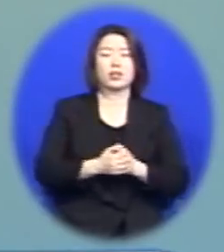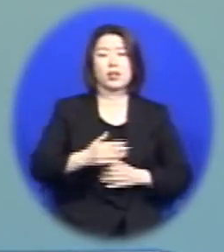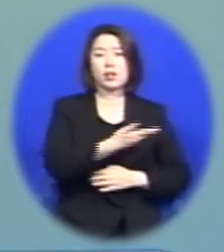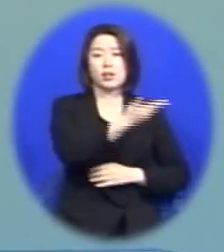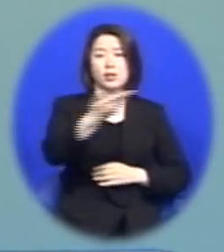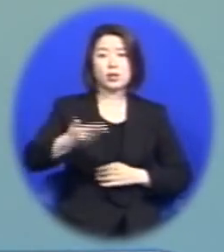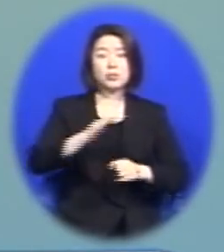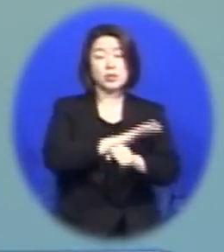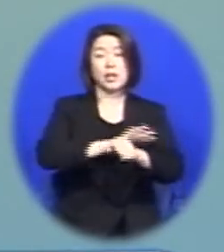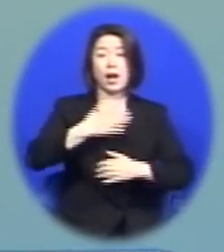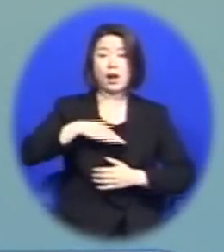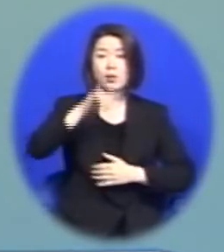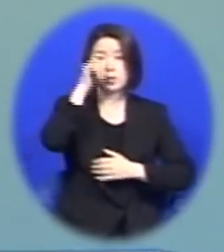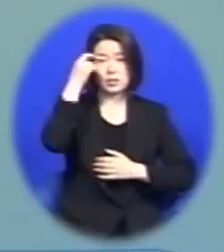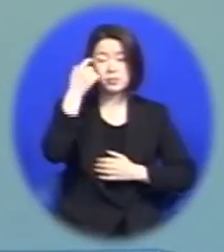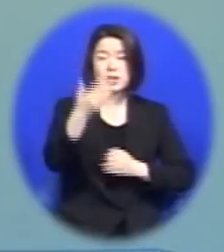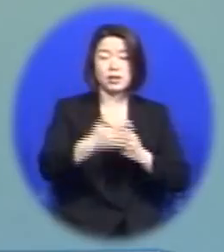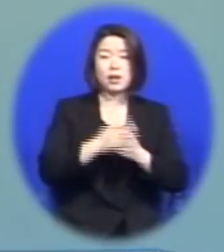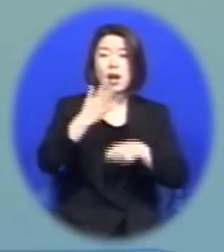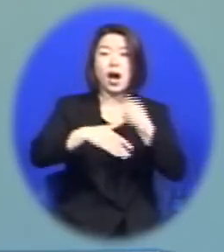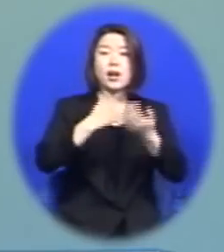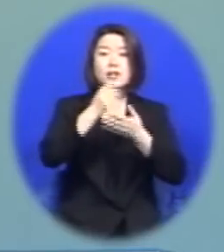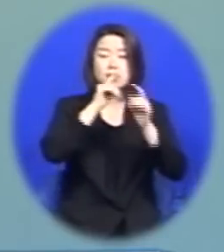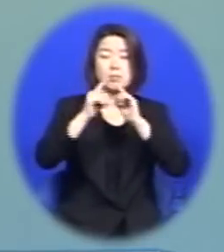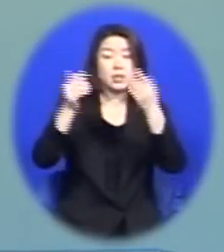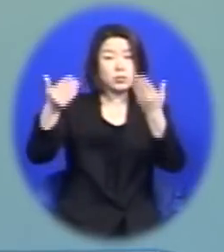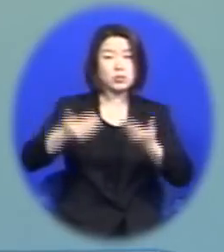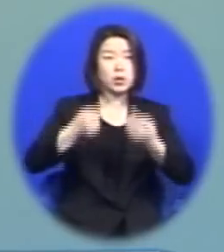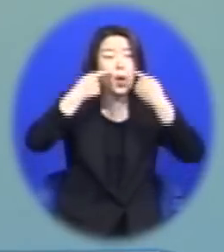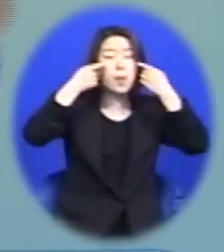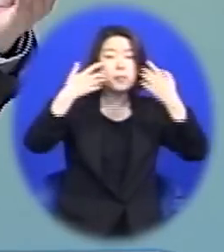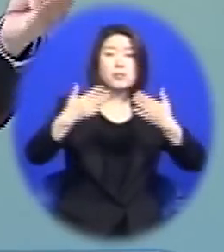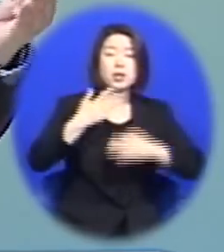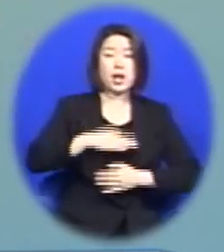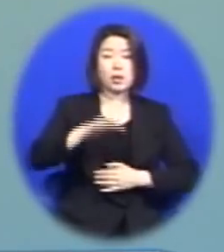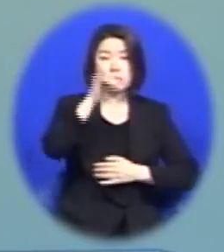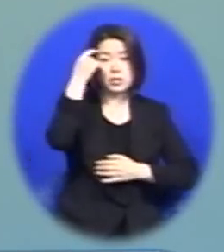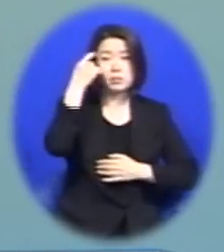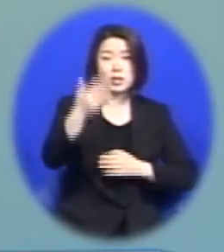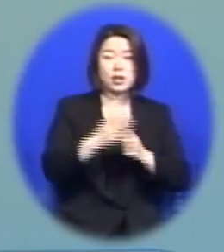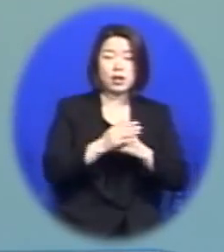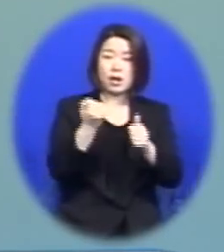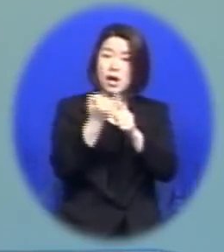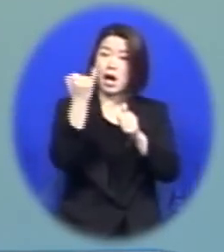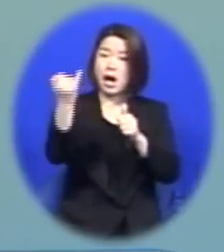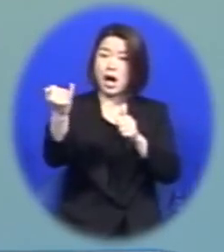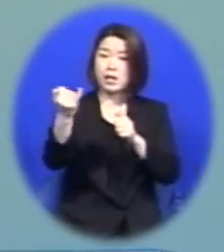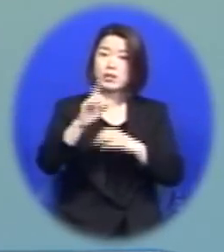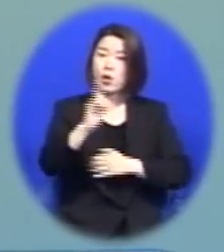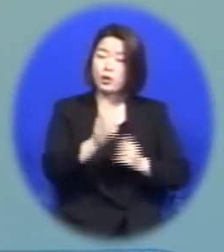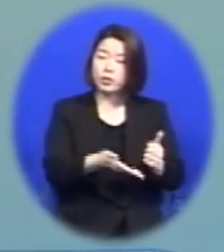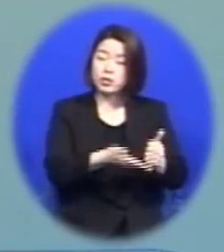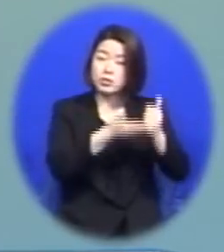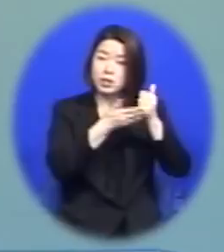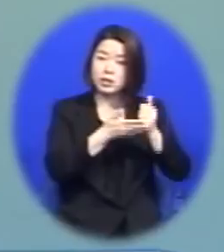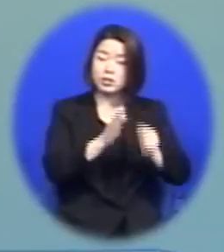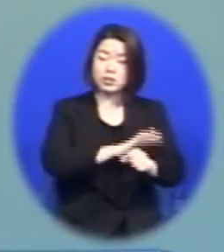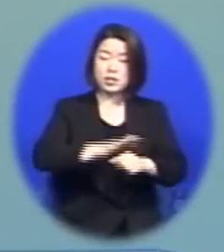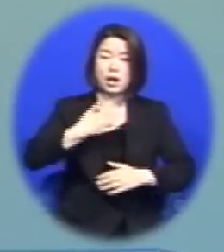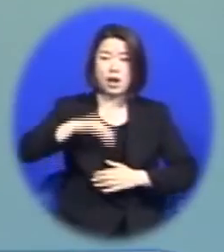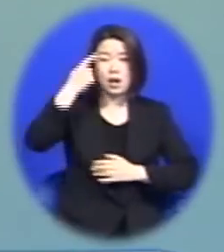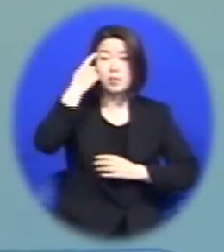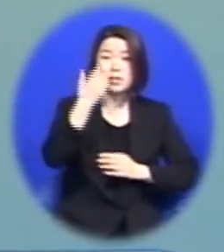아십니까 하나님이 말씀하신거 분명히 아십니까 아내는 어떻게 하는거 여러분 잘 아십니까